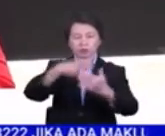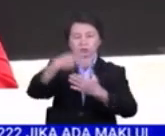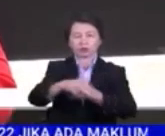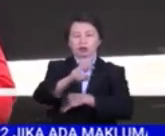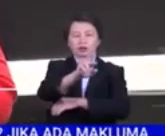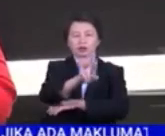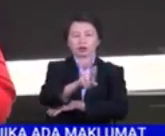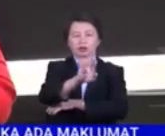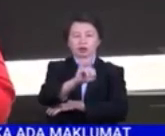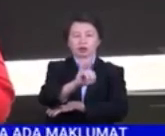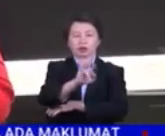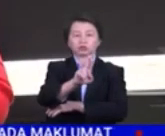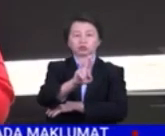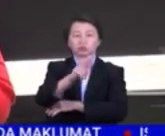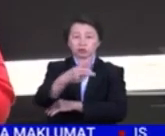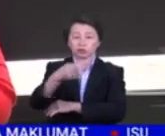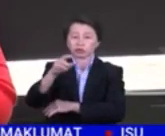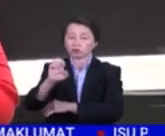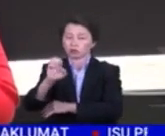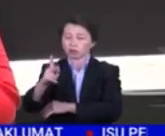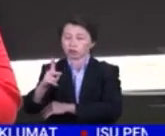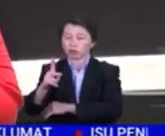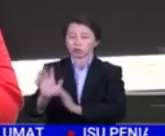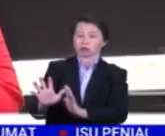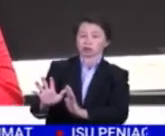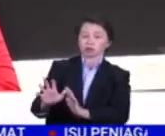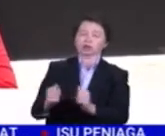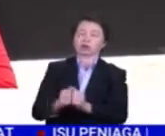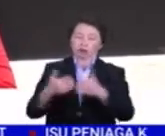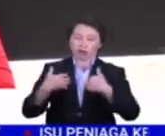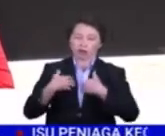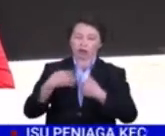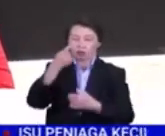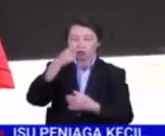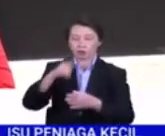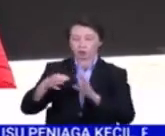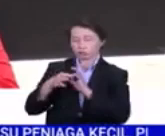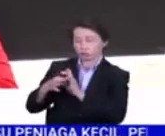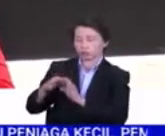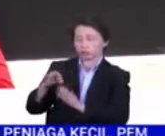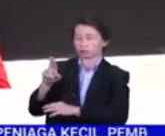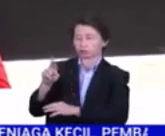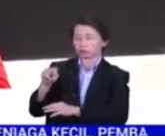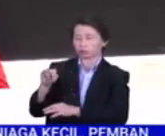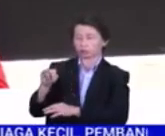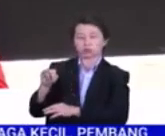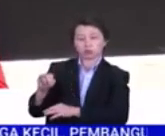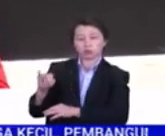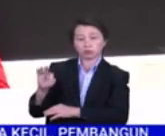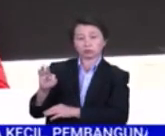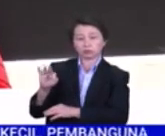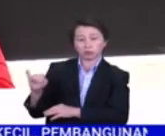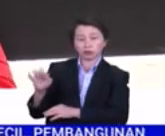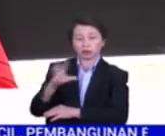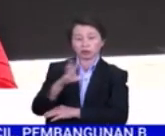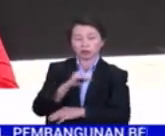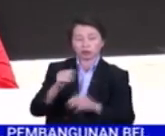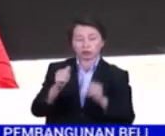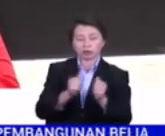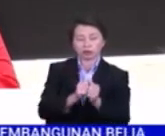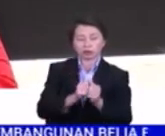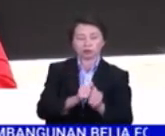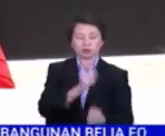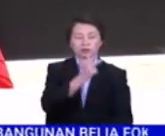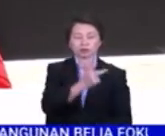Riuh Act bersama Unify yang dijangka akan dirasmikan oleh Menteri Komunikasi dan Multimedia Tan Sri Datuk Panglima Anwar